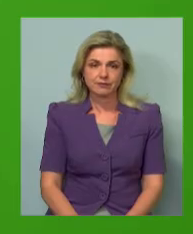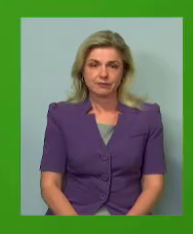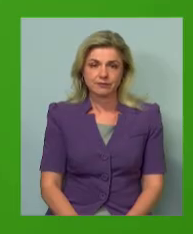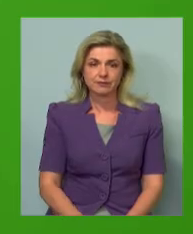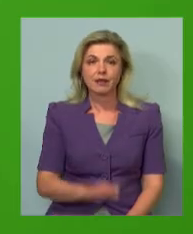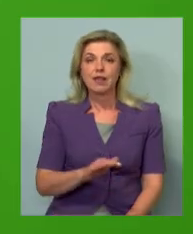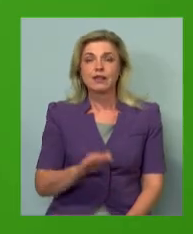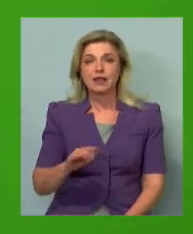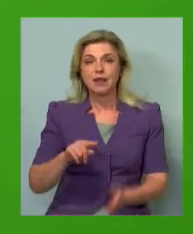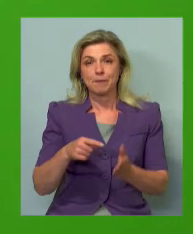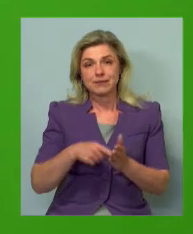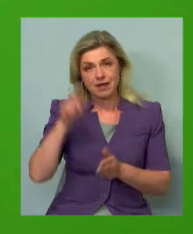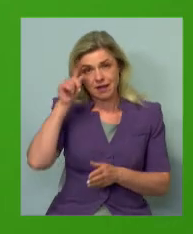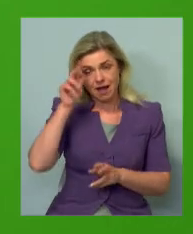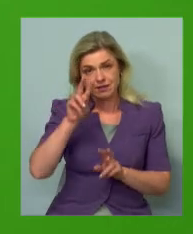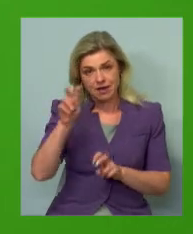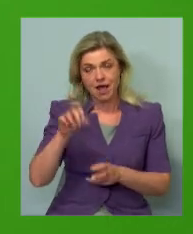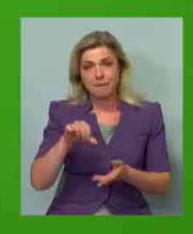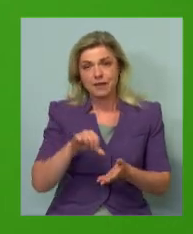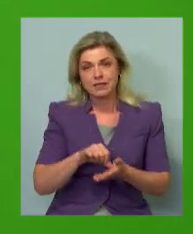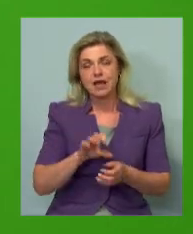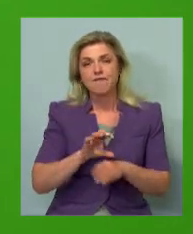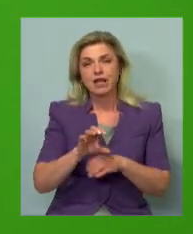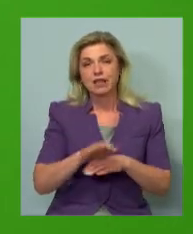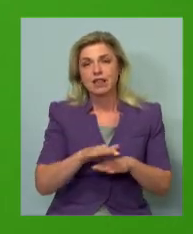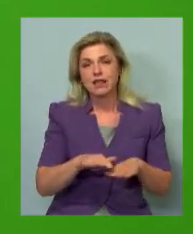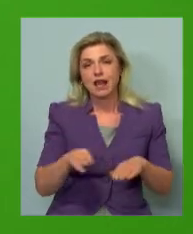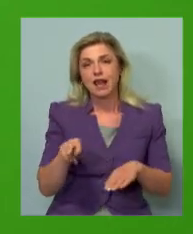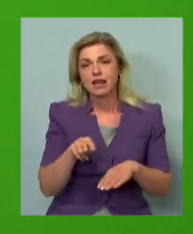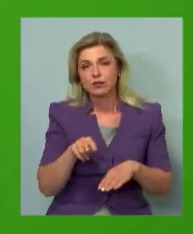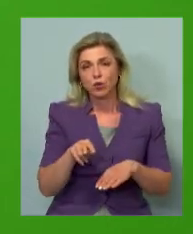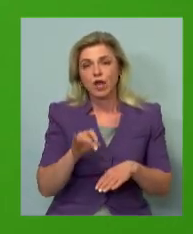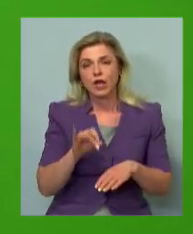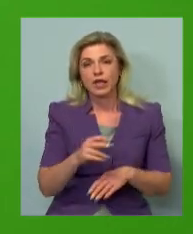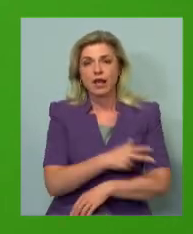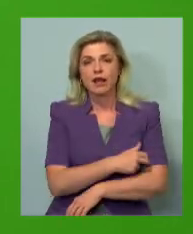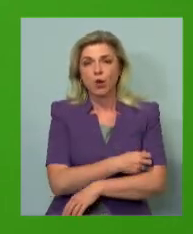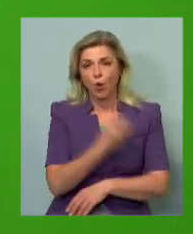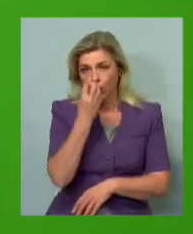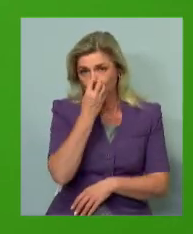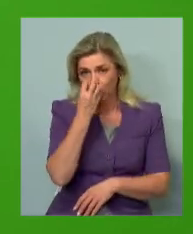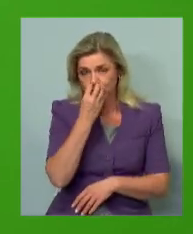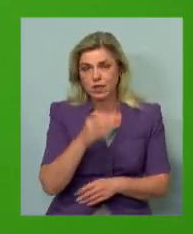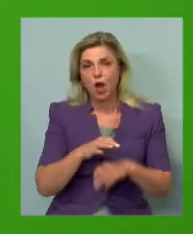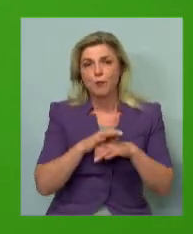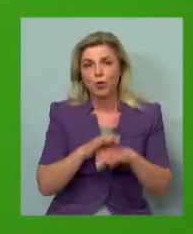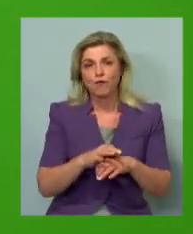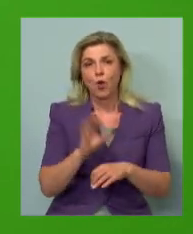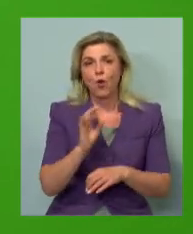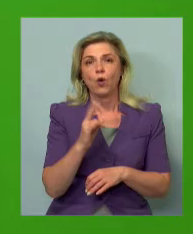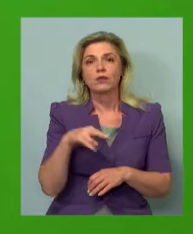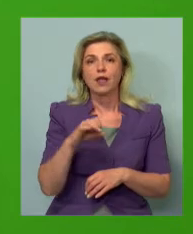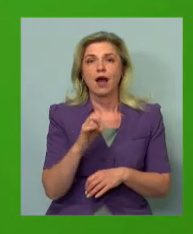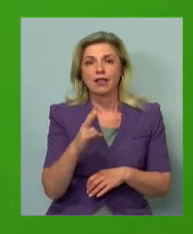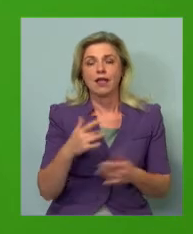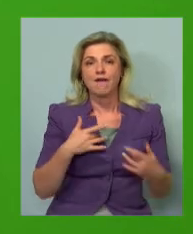У дитячому містечку «Казка» представники видавництва дитячої літератури «Ранок» і лікарняні клоуни «Прекрасні носи» провели онлайн-виставу для